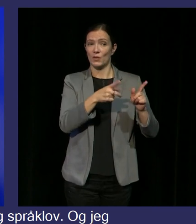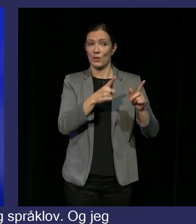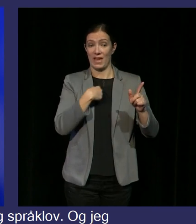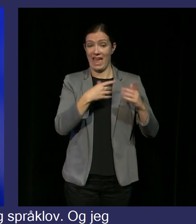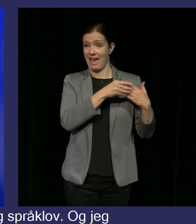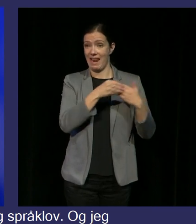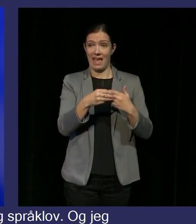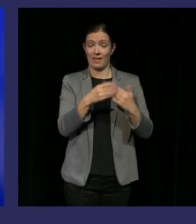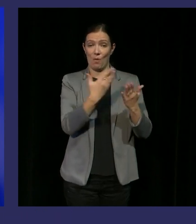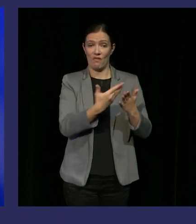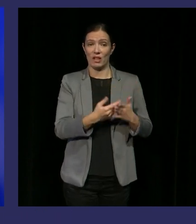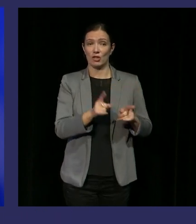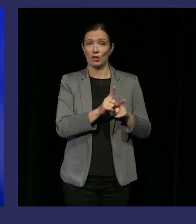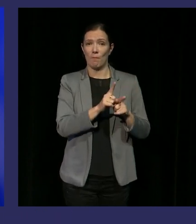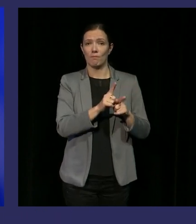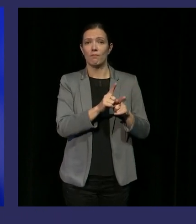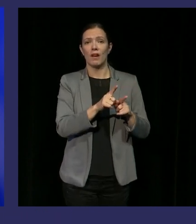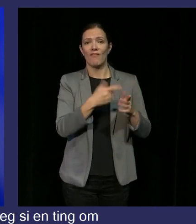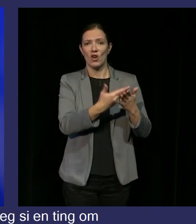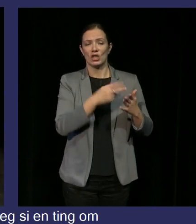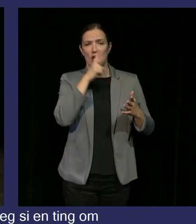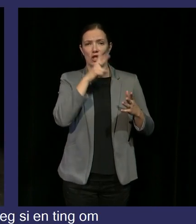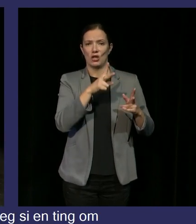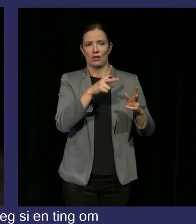et ny opplæringslov.